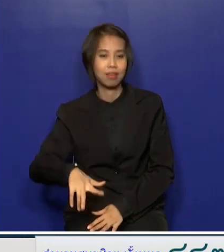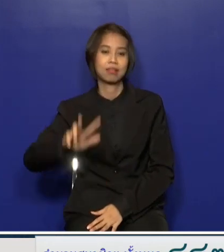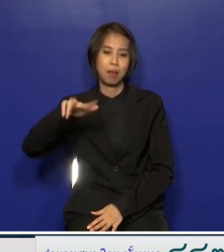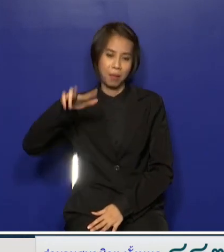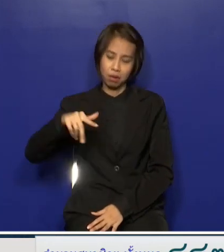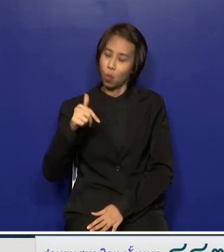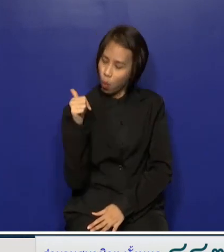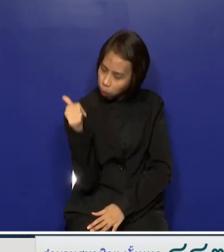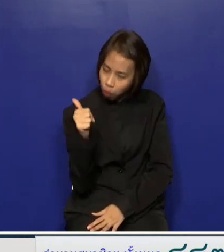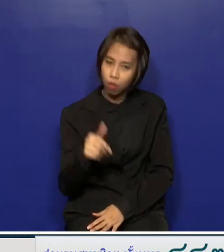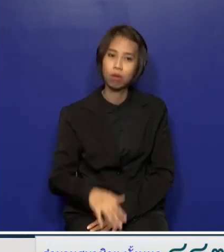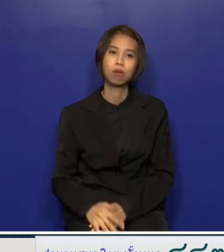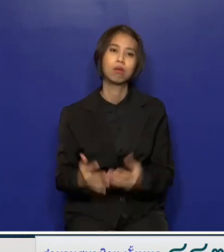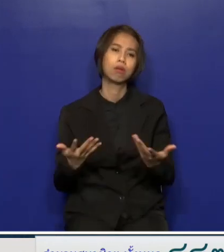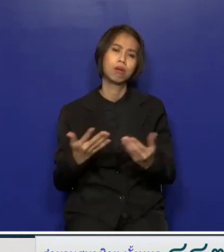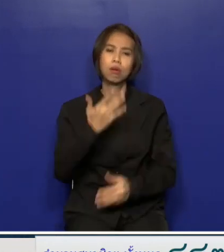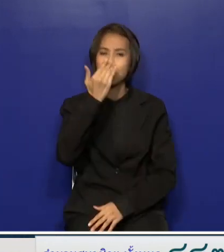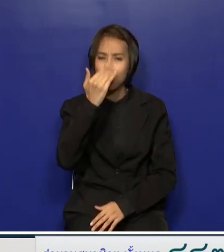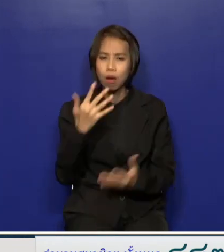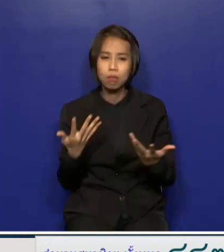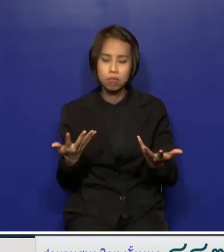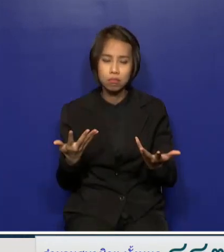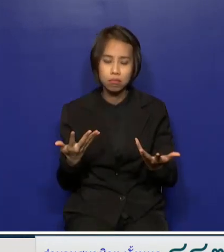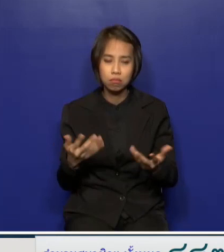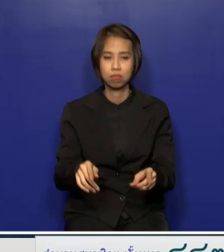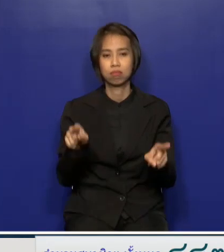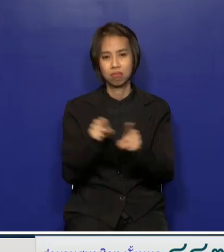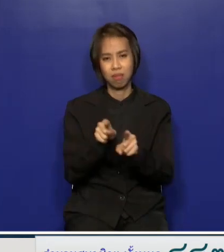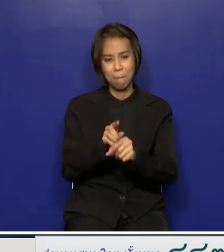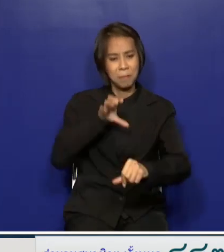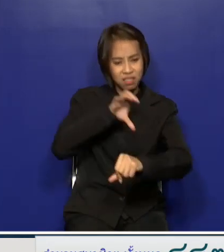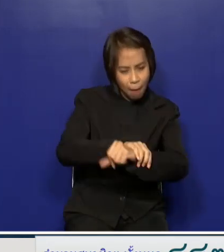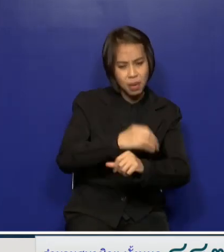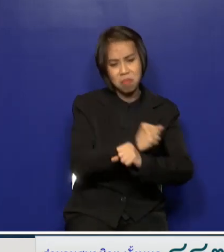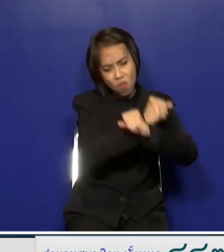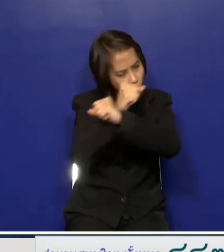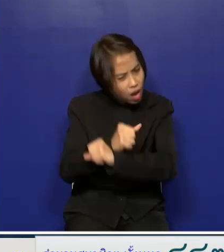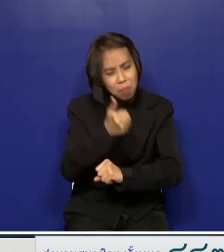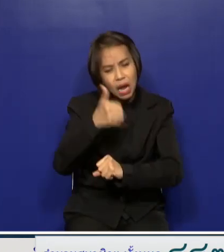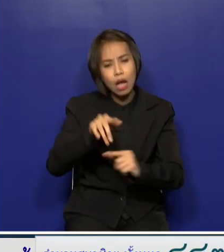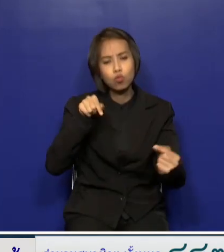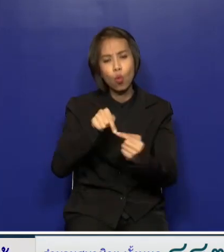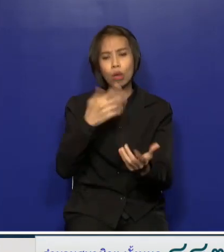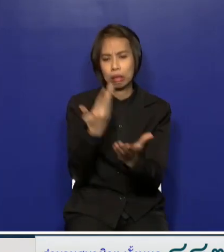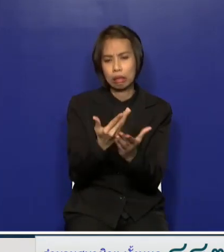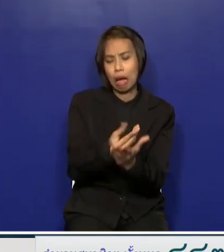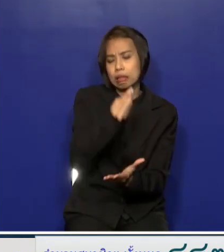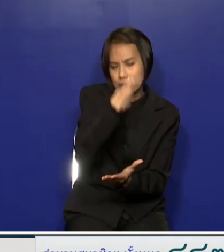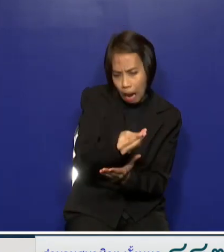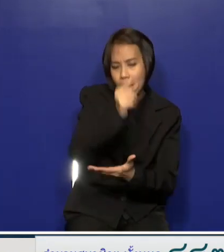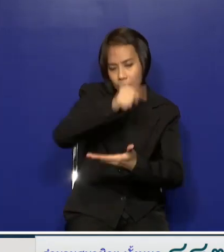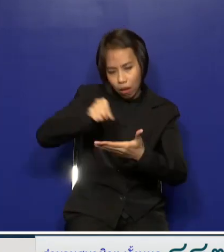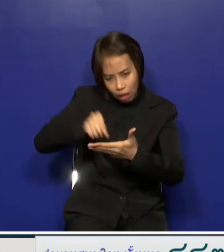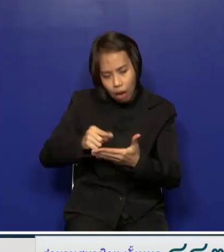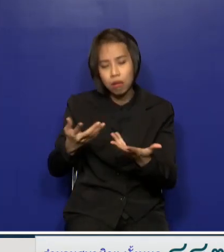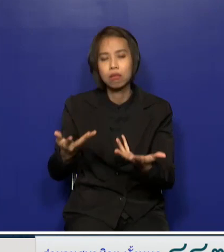กอย่างใช้กเพรอะไรครัเพรวเราไม่สามารถทจะจับกุมหอปz ปราบรามเรื่องการซื้ศิขายเสียงนได้มัน